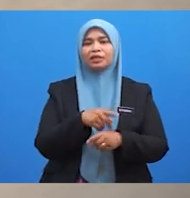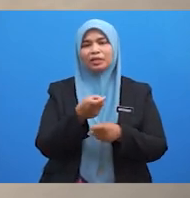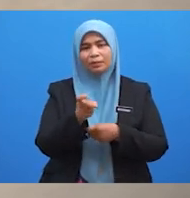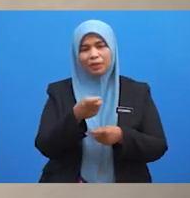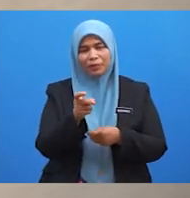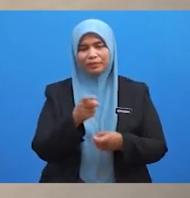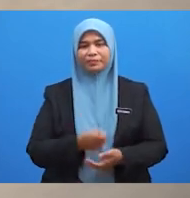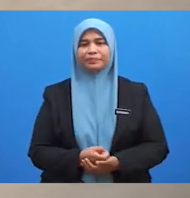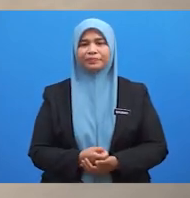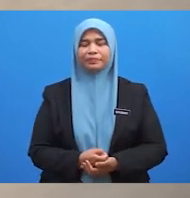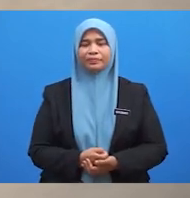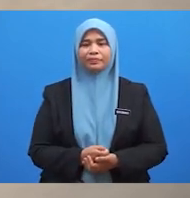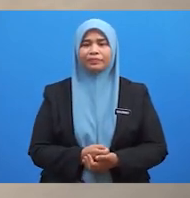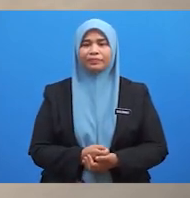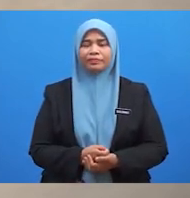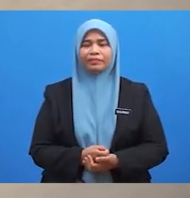senda.